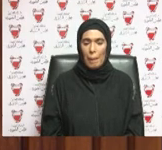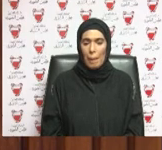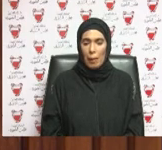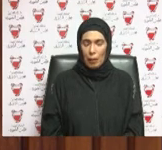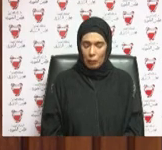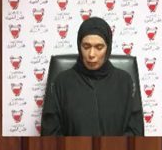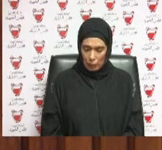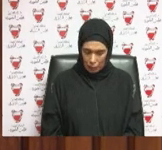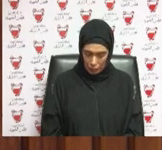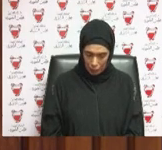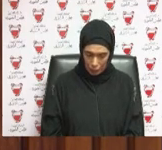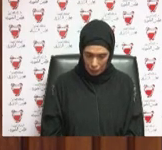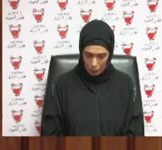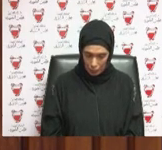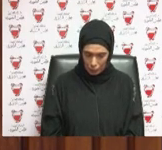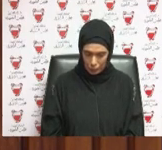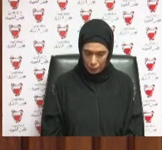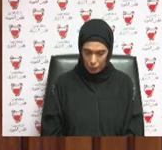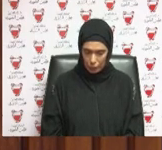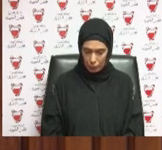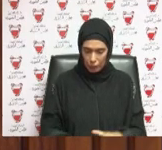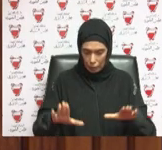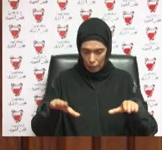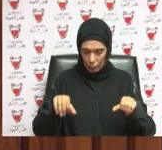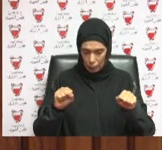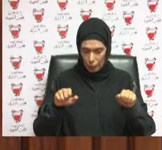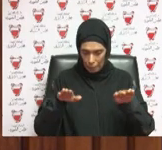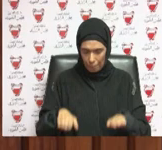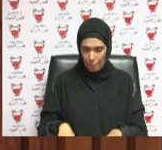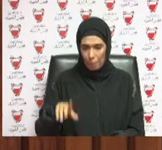وبهذا نختتم جلسة اليوم،